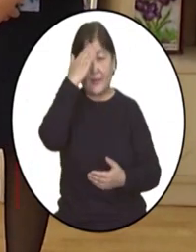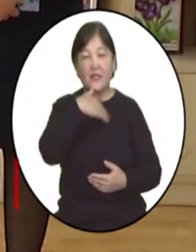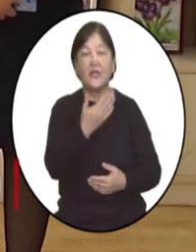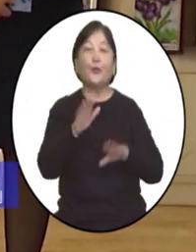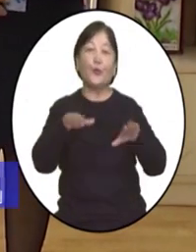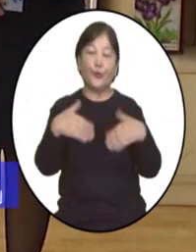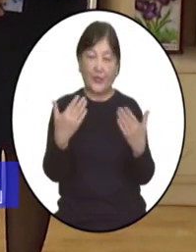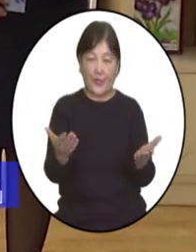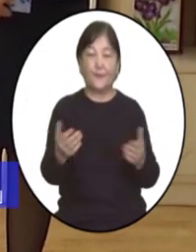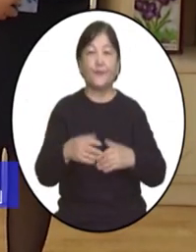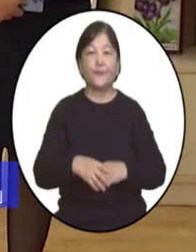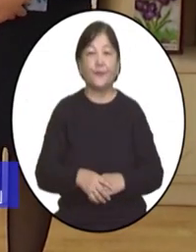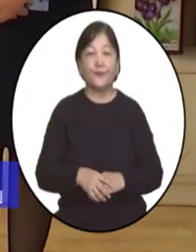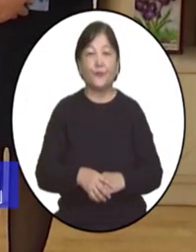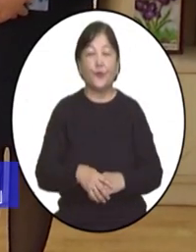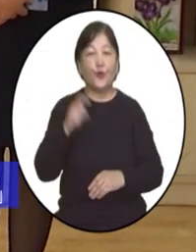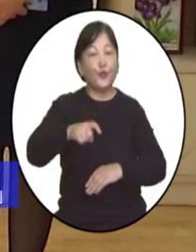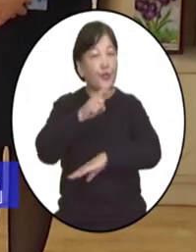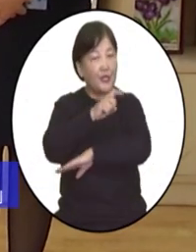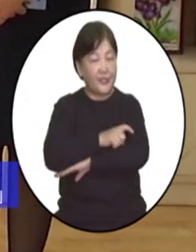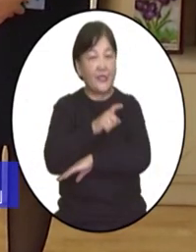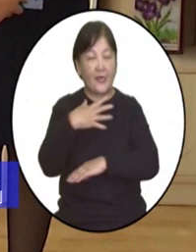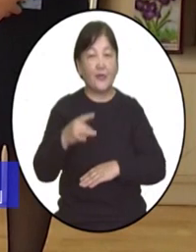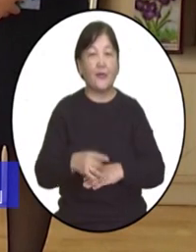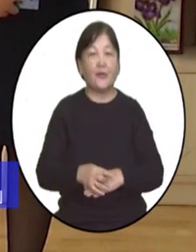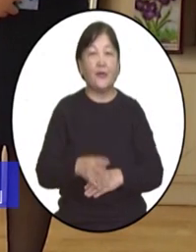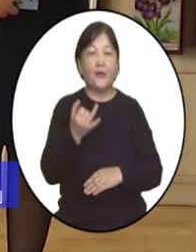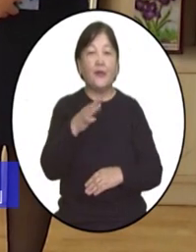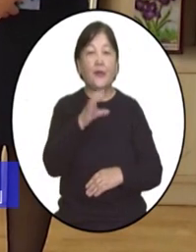хүүхдүүд ээ. За өнөөдрийн хичээлээр идеал